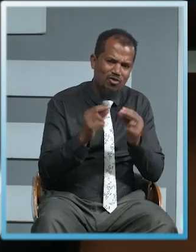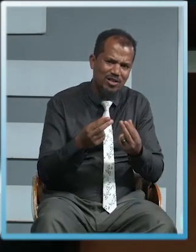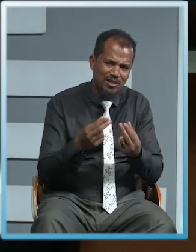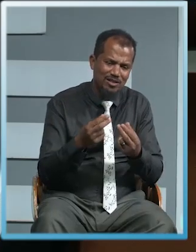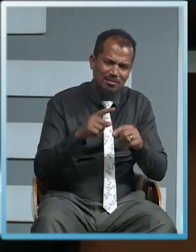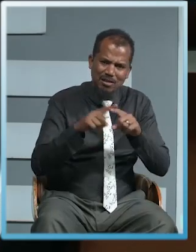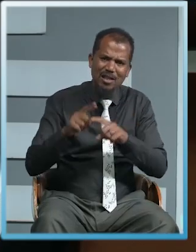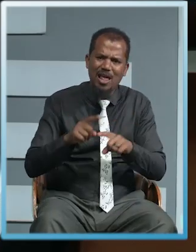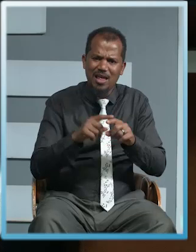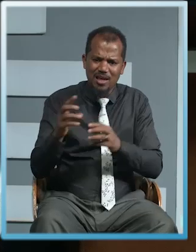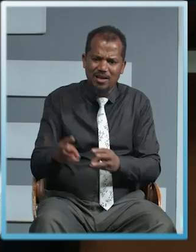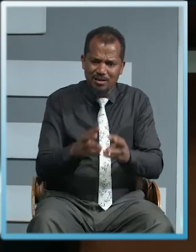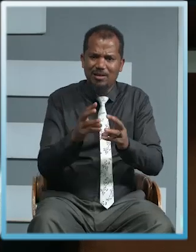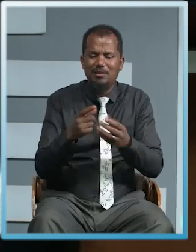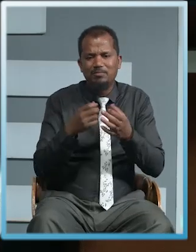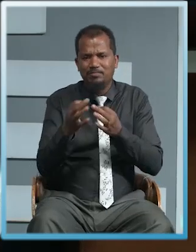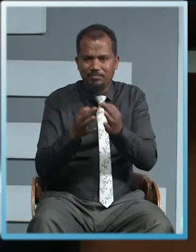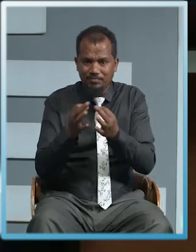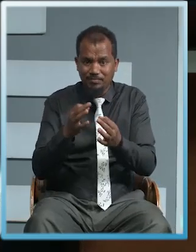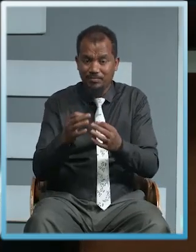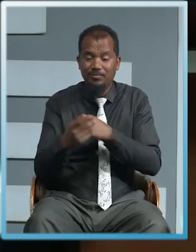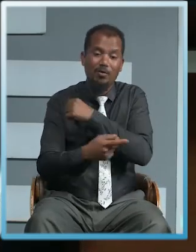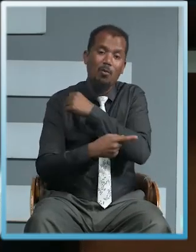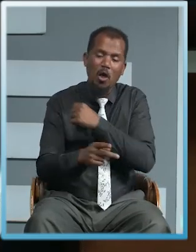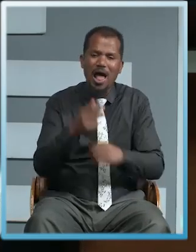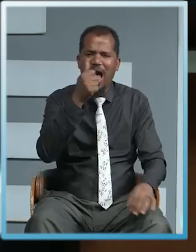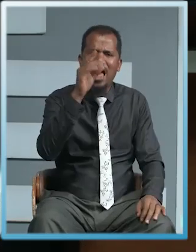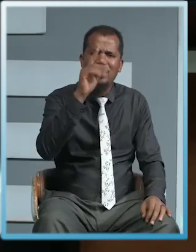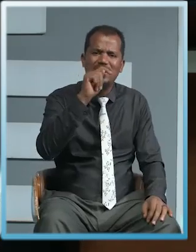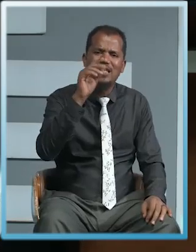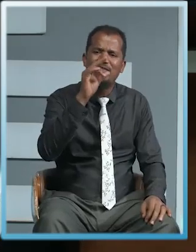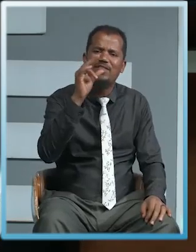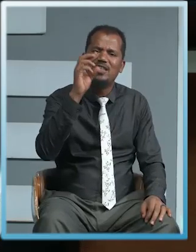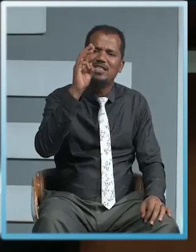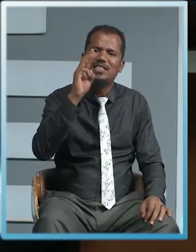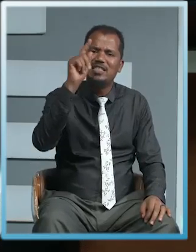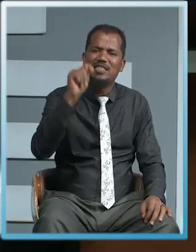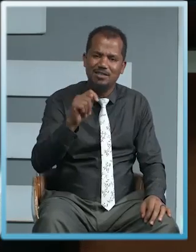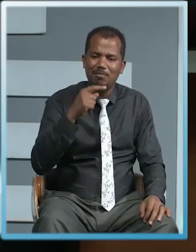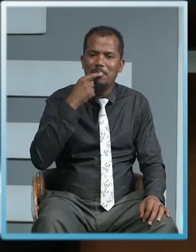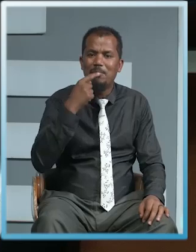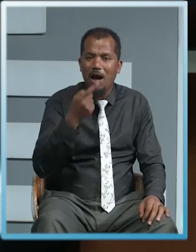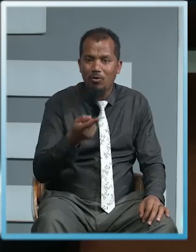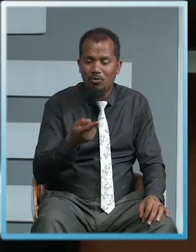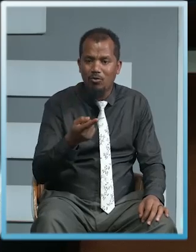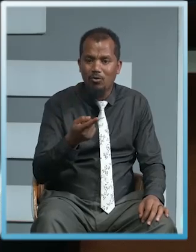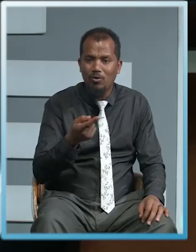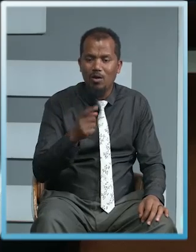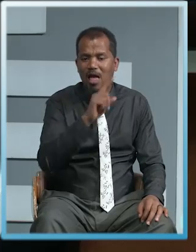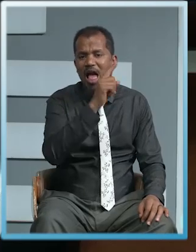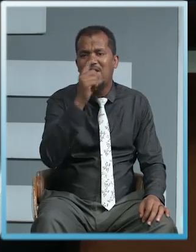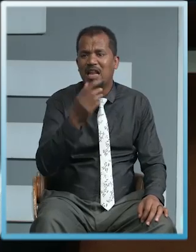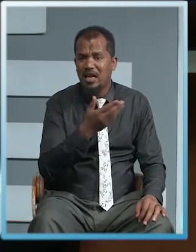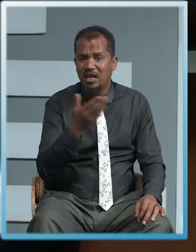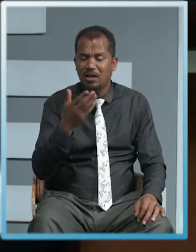ቡድን በተለያየ መንገድ ይገለጻል። እንደ ፖለቲከኞች፣ አክቲቪስቶች ምናምኖች በሚባሉ